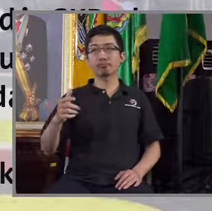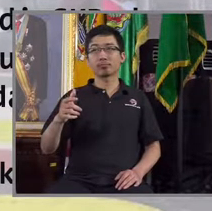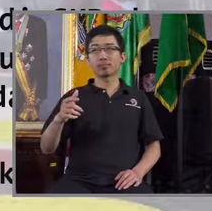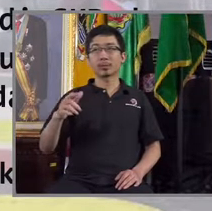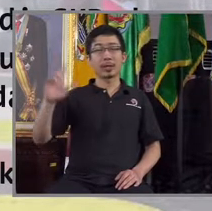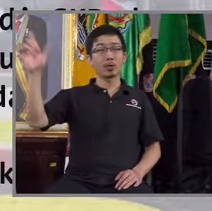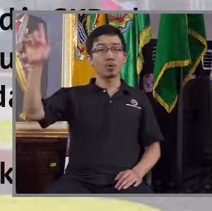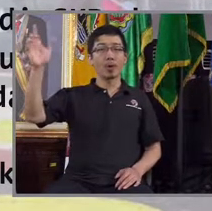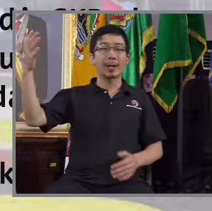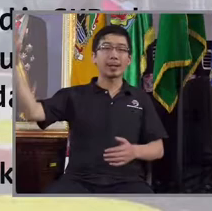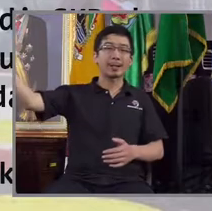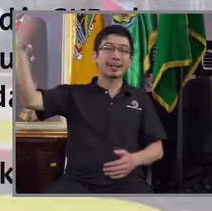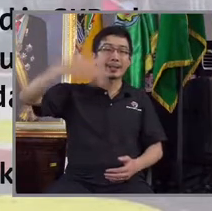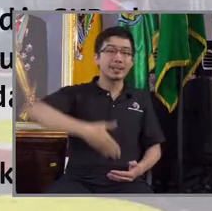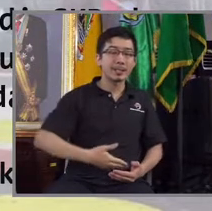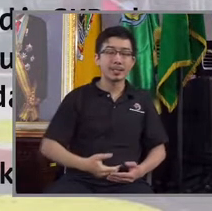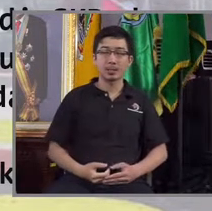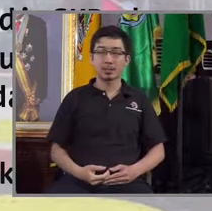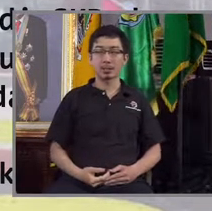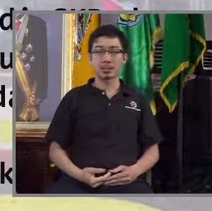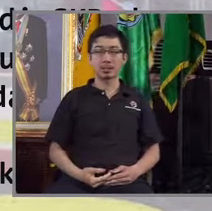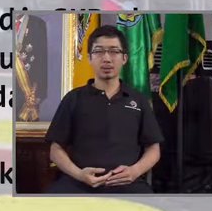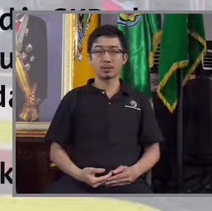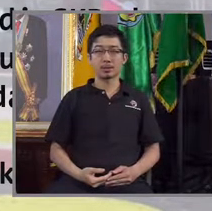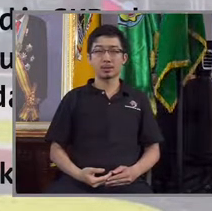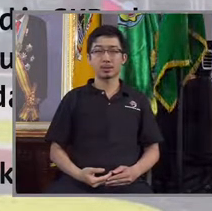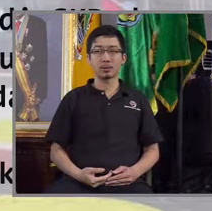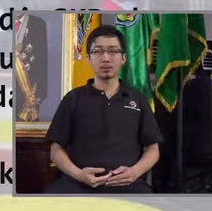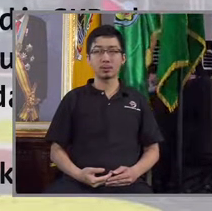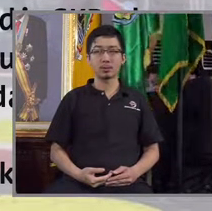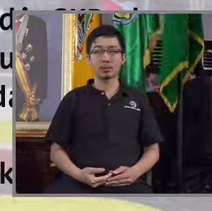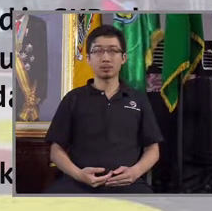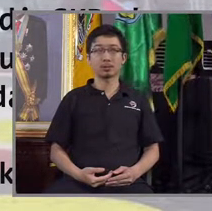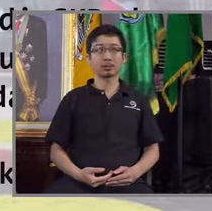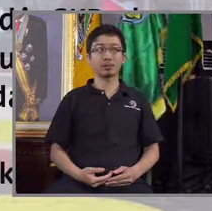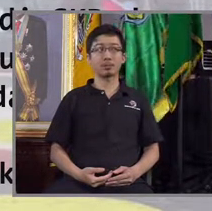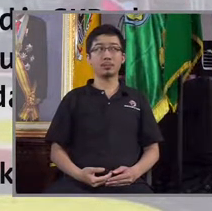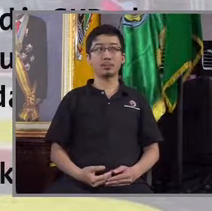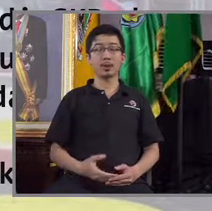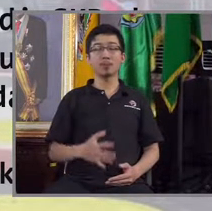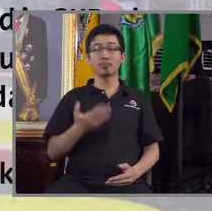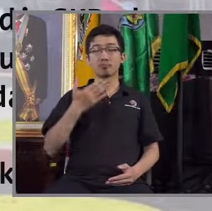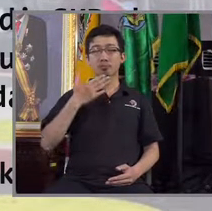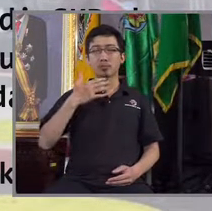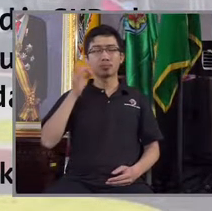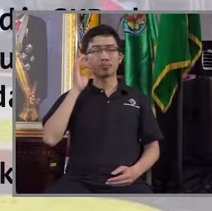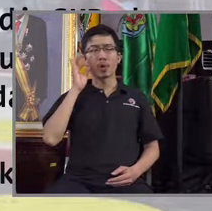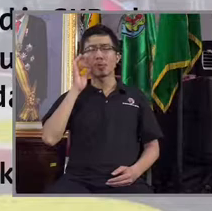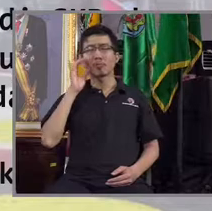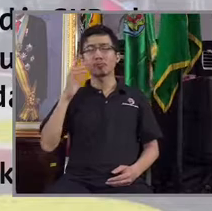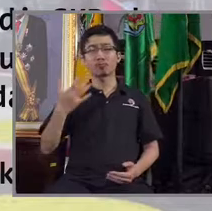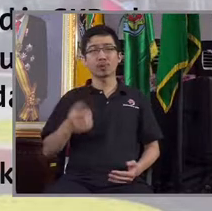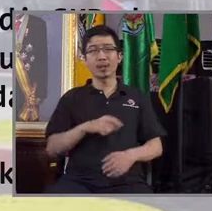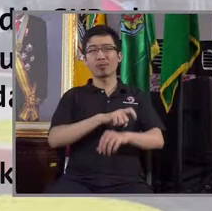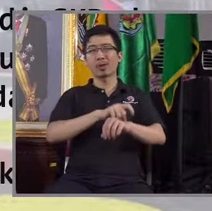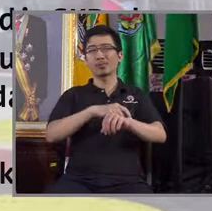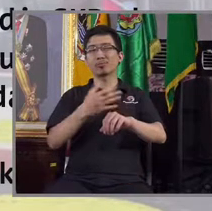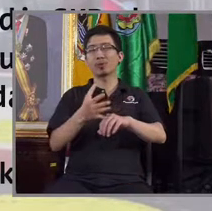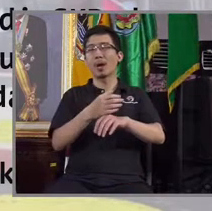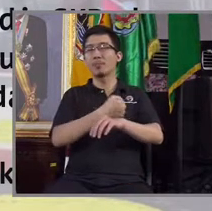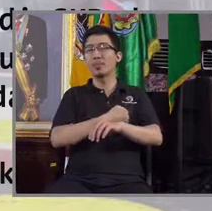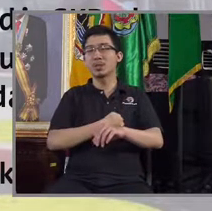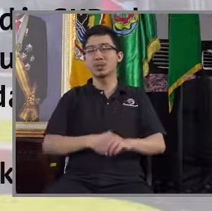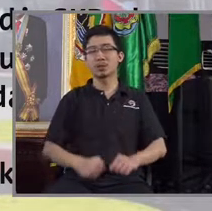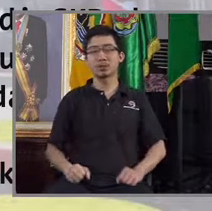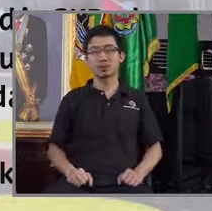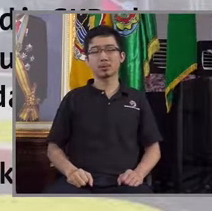Life Lebah Putih. Mohon maaf pengingat waktu Bapak. Yeah, saya kira itu Bapak Ibu berkaitan